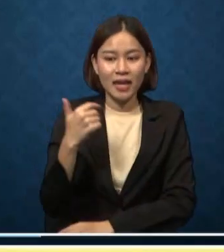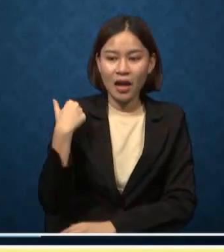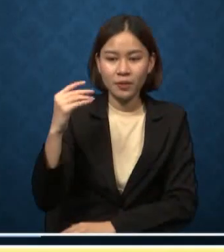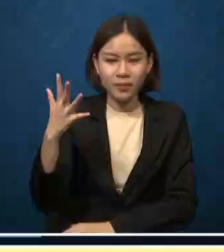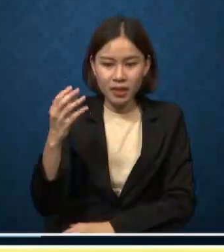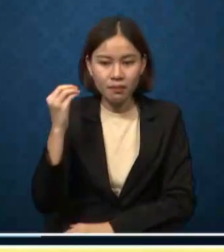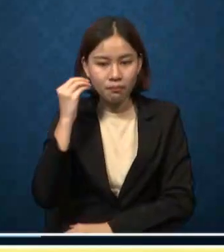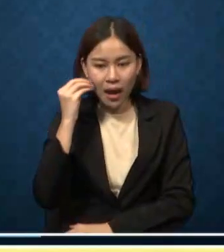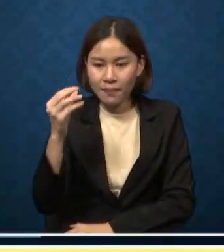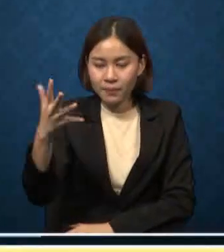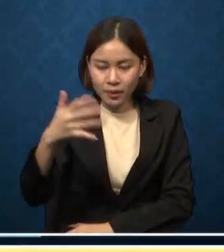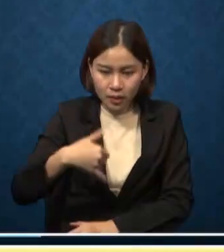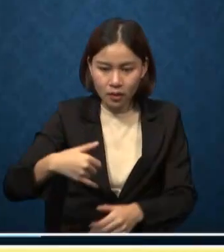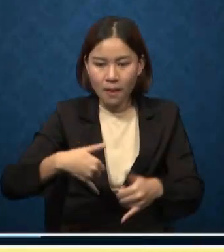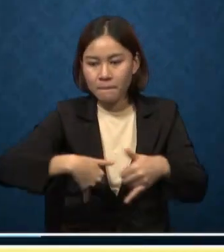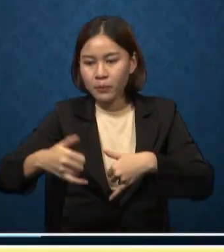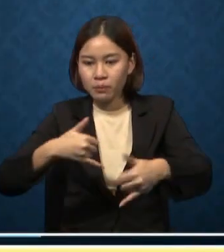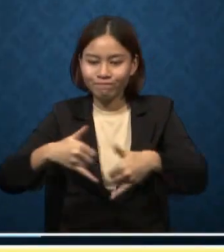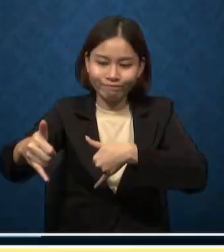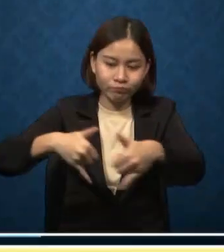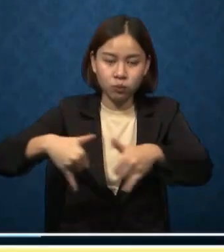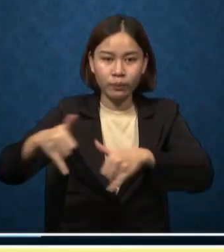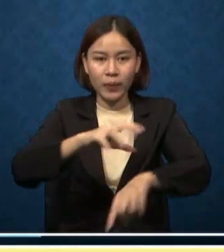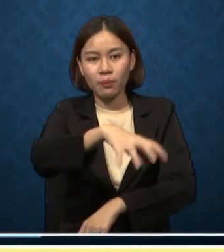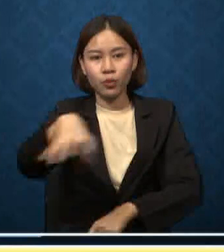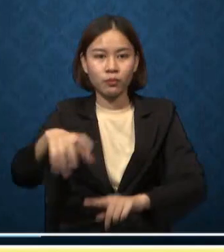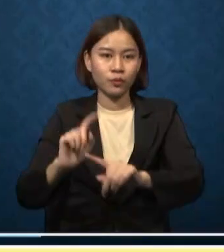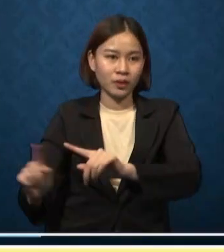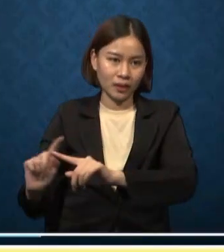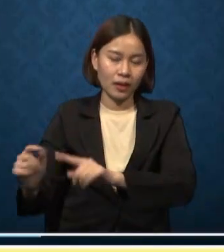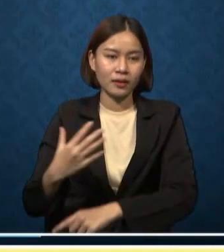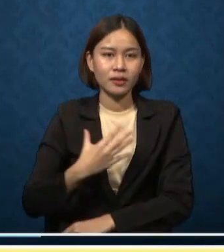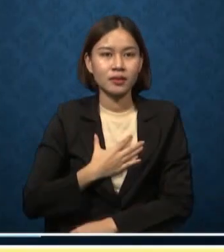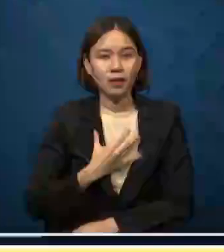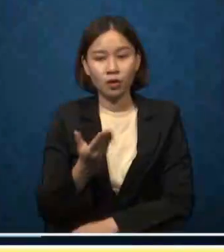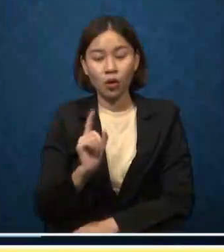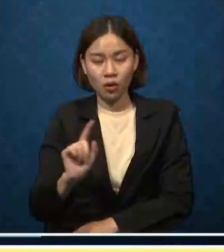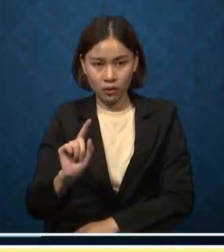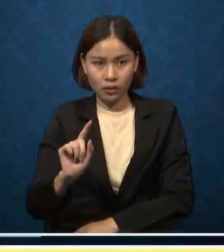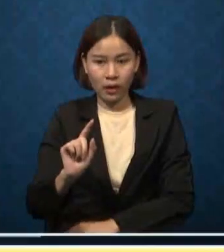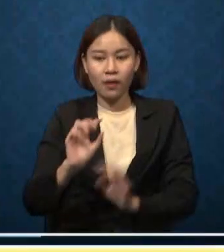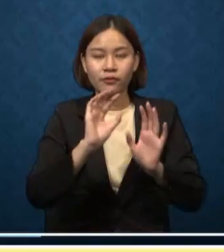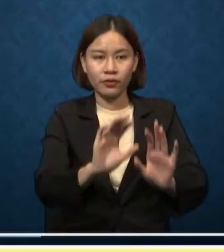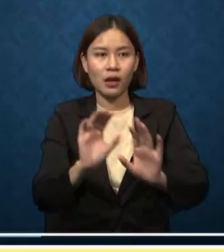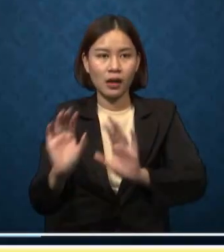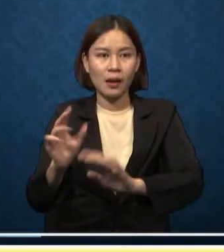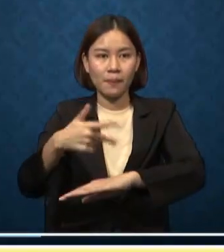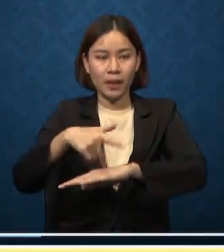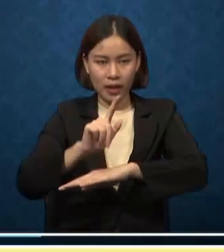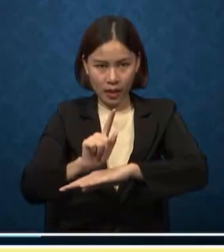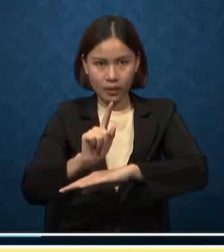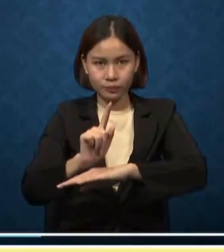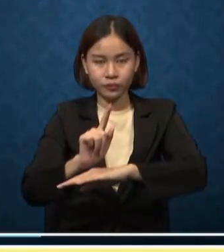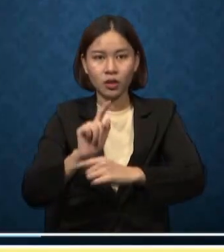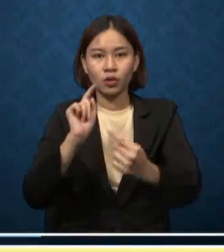ร่ร่อนอยู่ตามสถานที่ต่างๆนะคะดิฉันจึงขอกราบเรียนฝากท่านประธาน